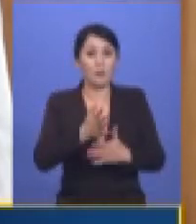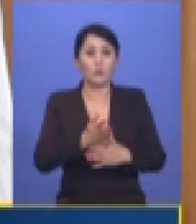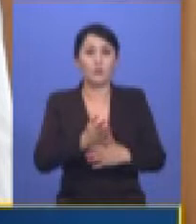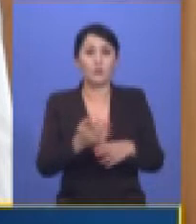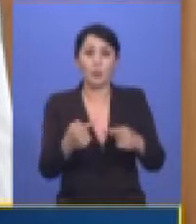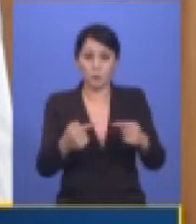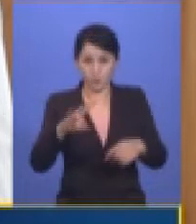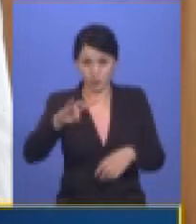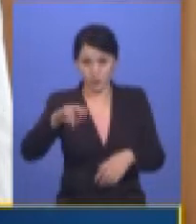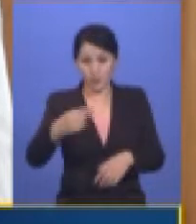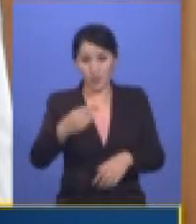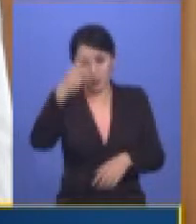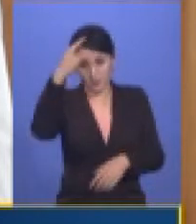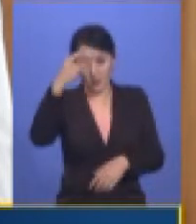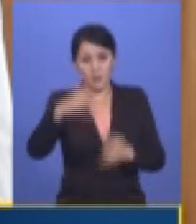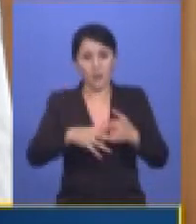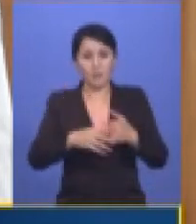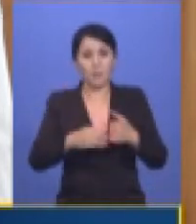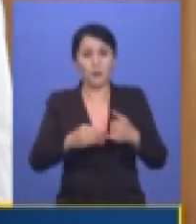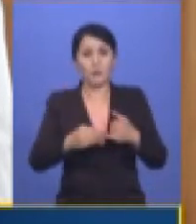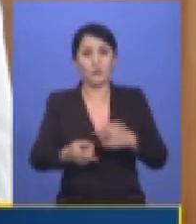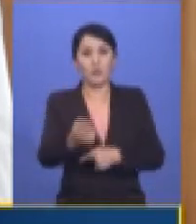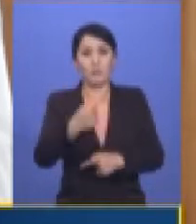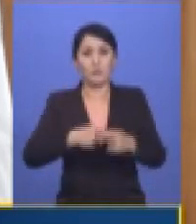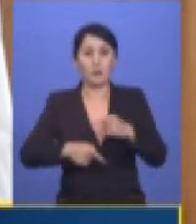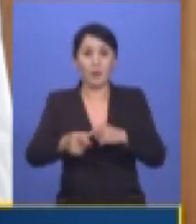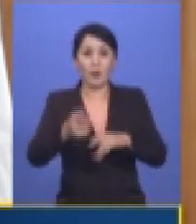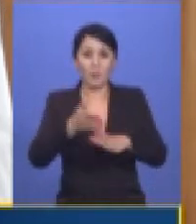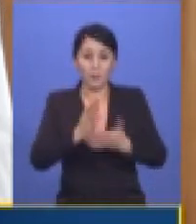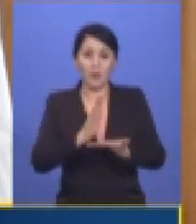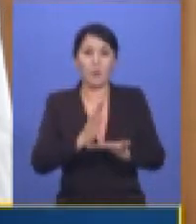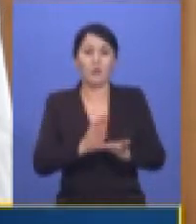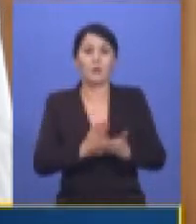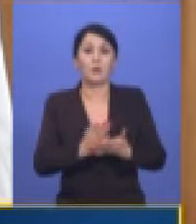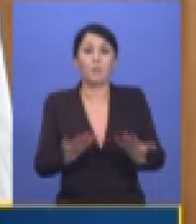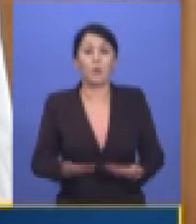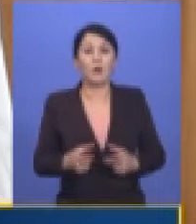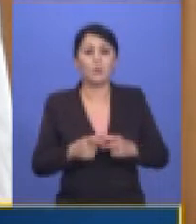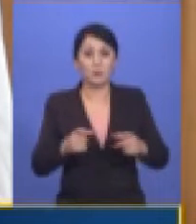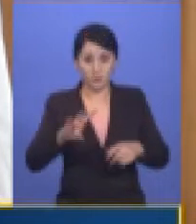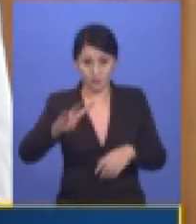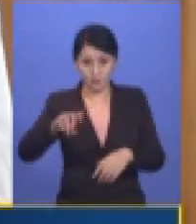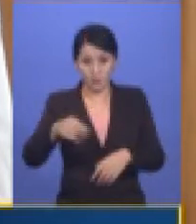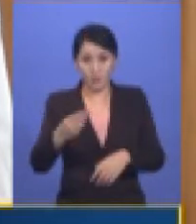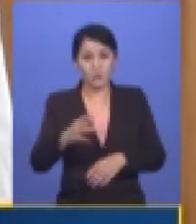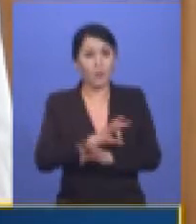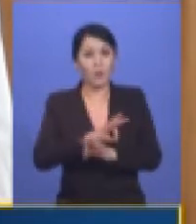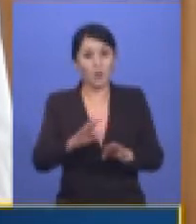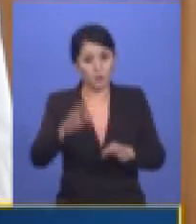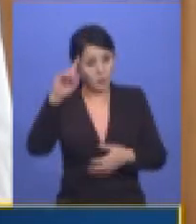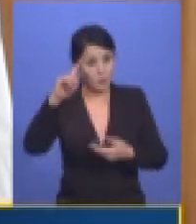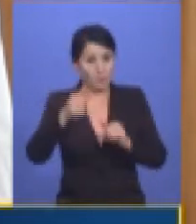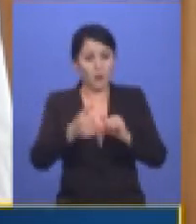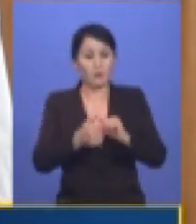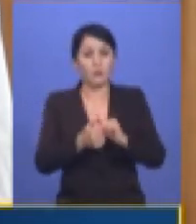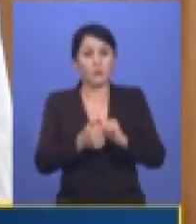ұлт өкілдерін қазақ жеріне қарсы алып, бір үзім нанмен бөліскен. Сондықтан елімізді мекендеген сан ұлттар осынау жақсылықты ұмытпайды.